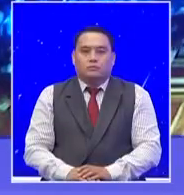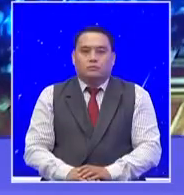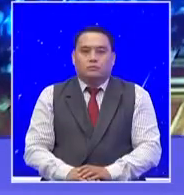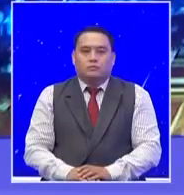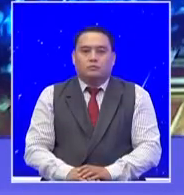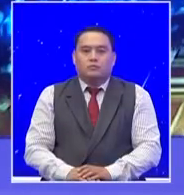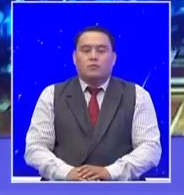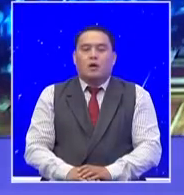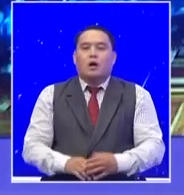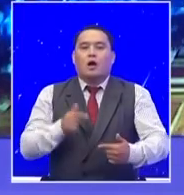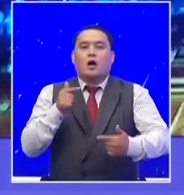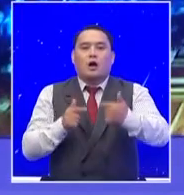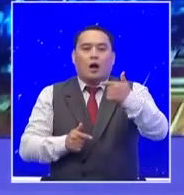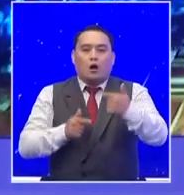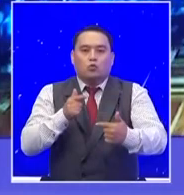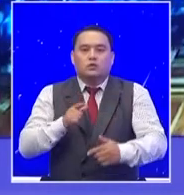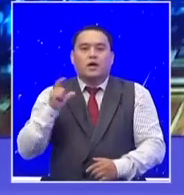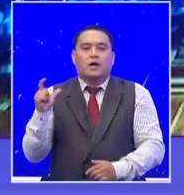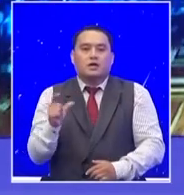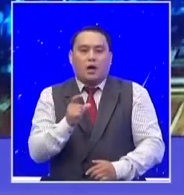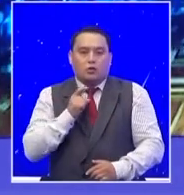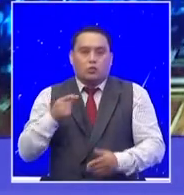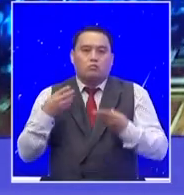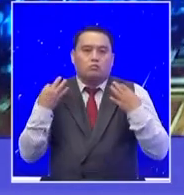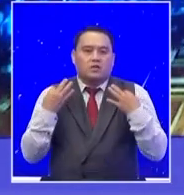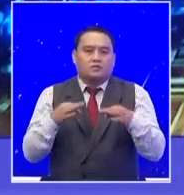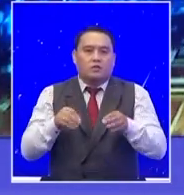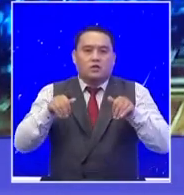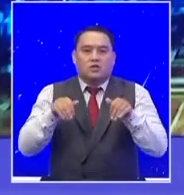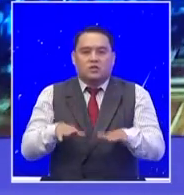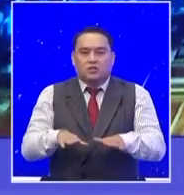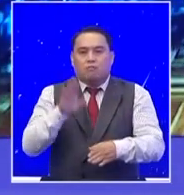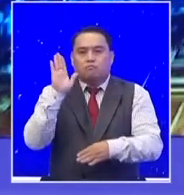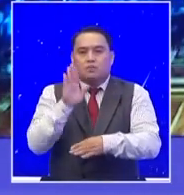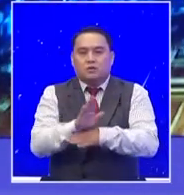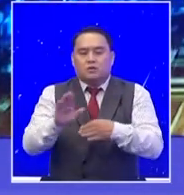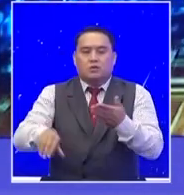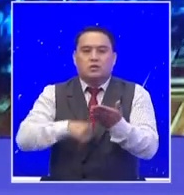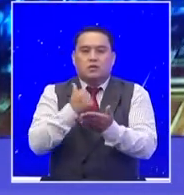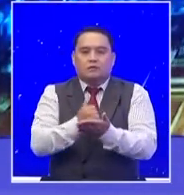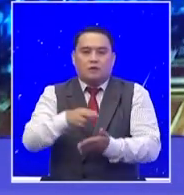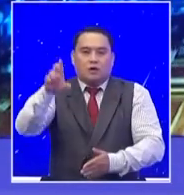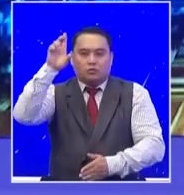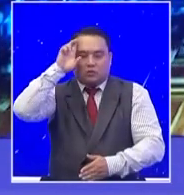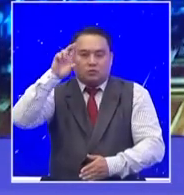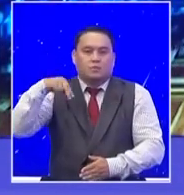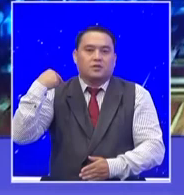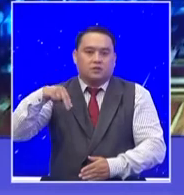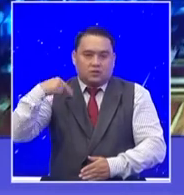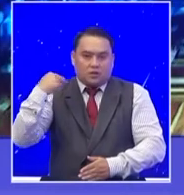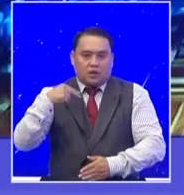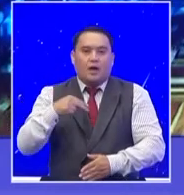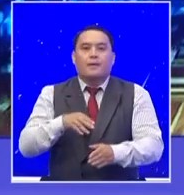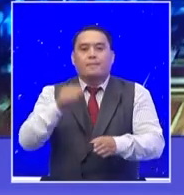Повысить устойчивость и конкурентоспособность экономики позволит решение задач, поставленных в послании президента народу Казахстана. Меры